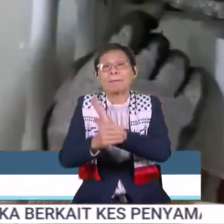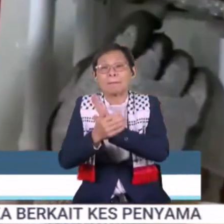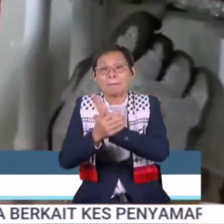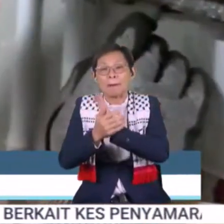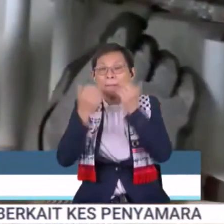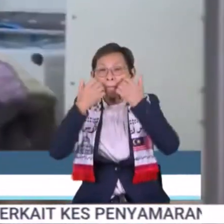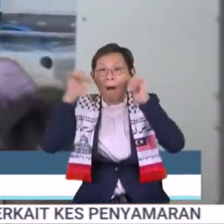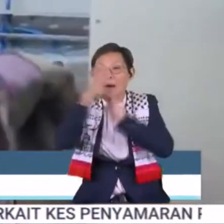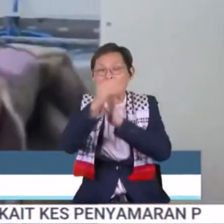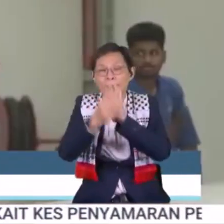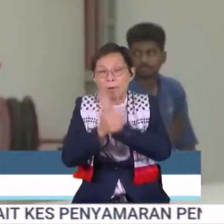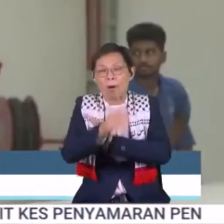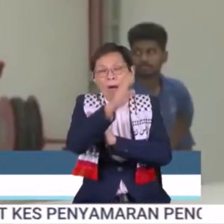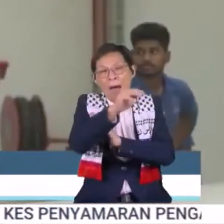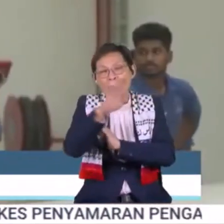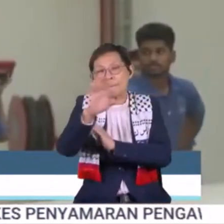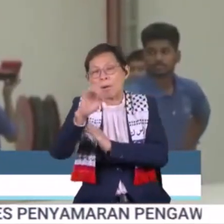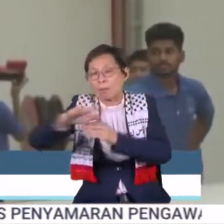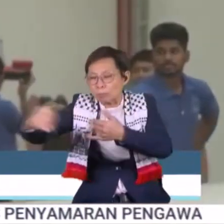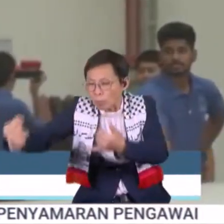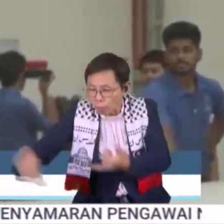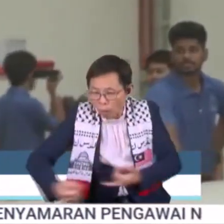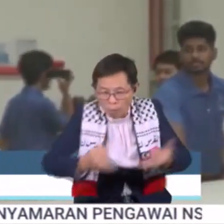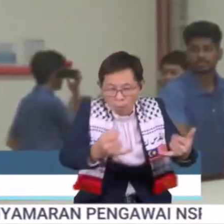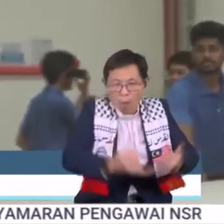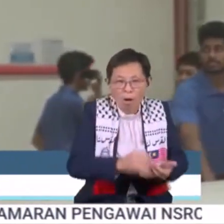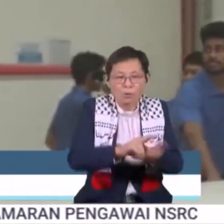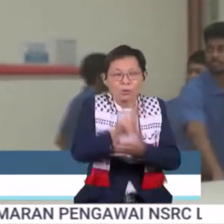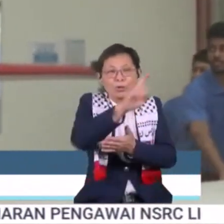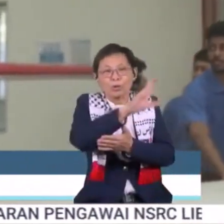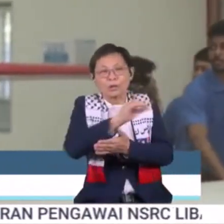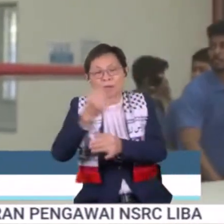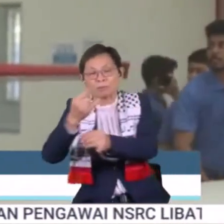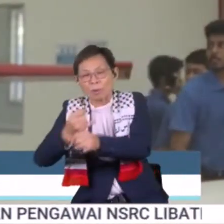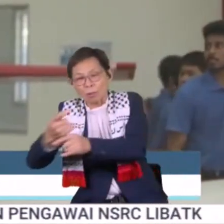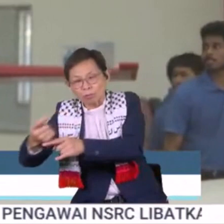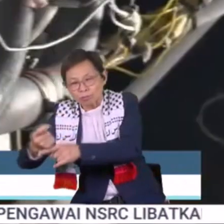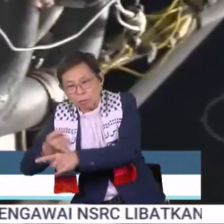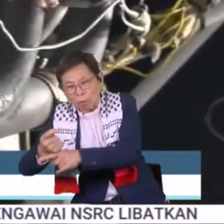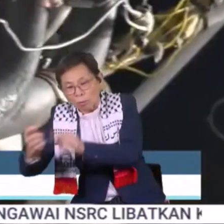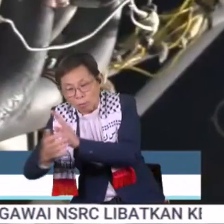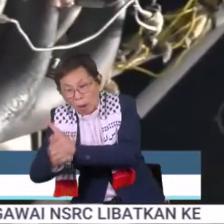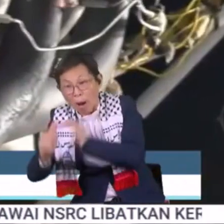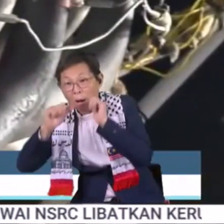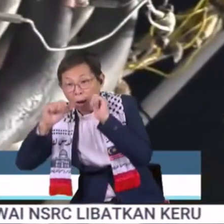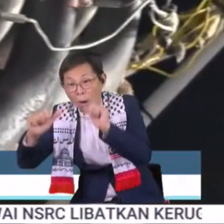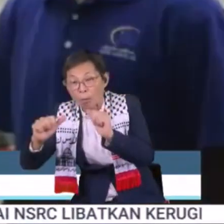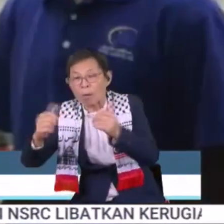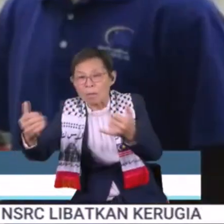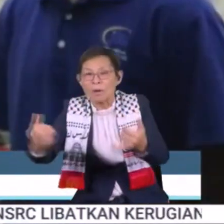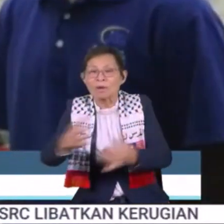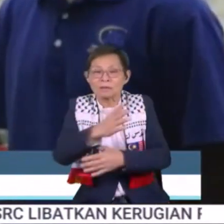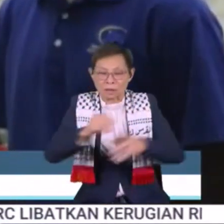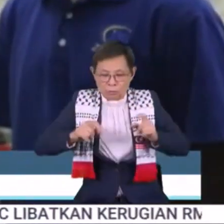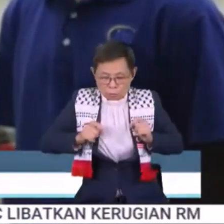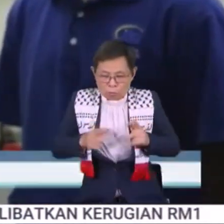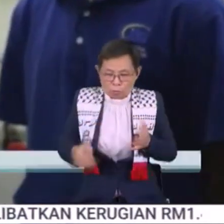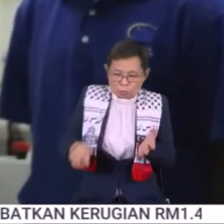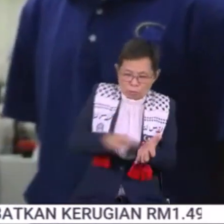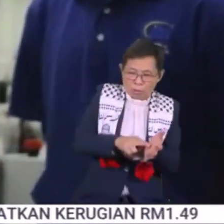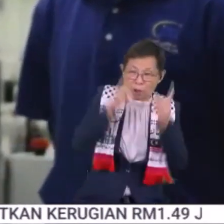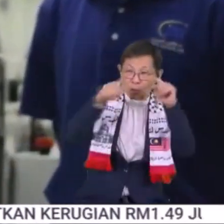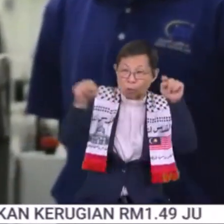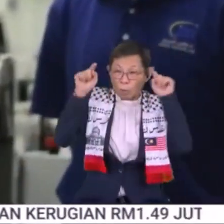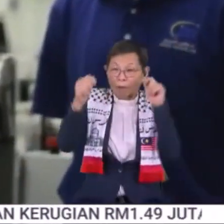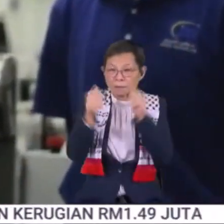subungan itu ot turut memplaawa semua institusi pengajian tinggi dan institusi latihan kemahiran awam dan swasta untuk mendaftarkan